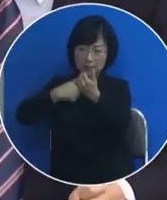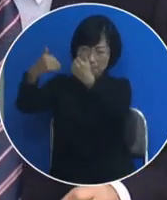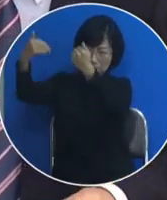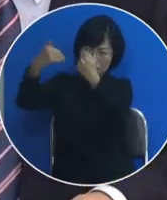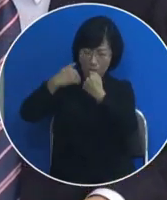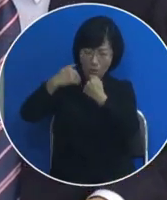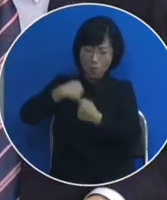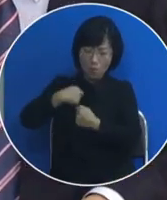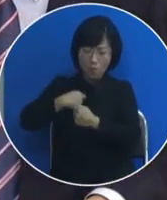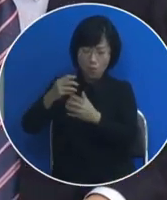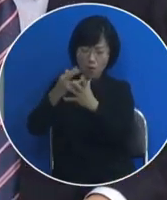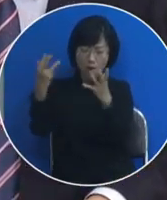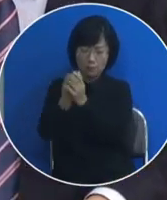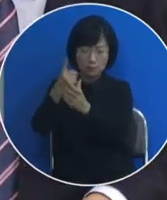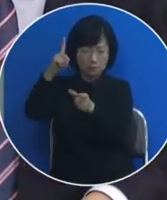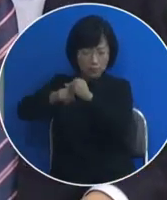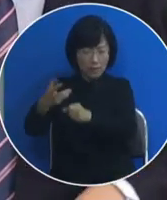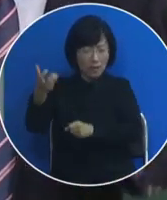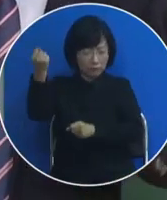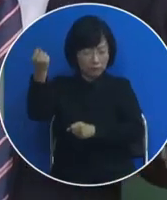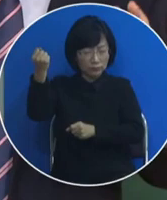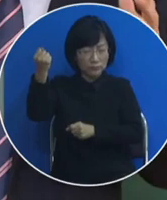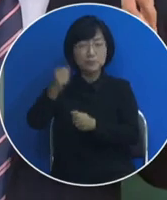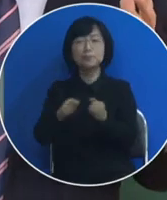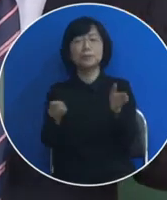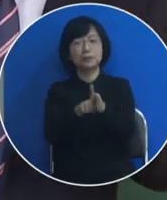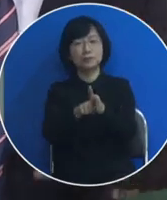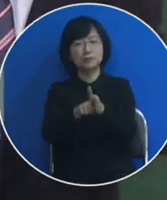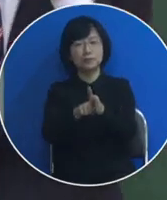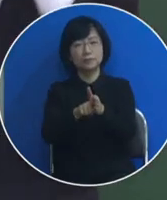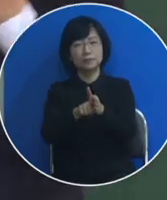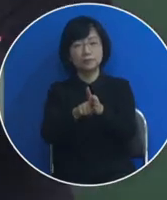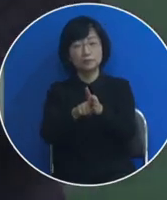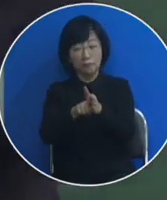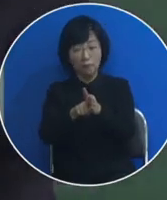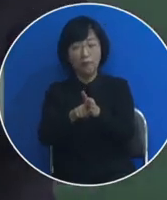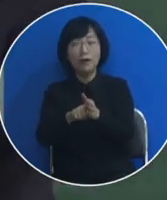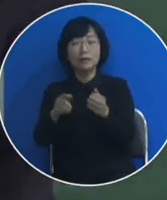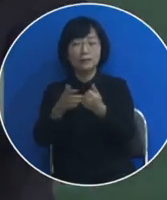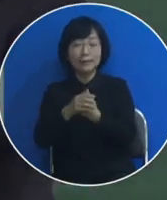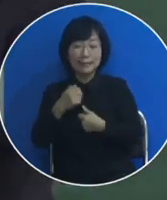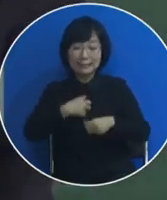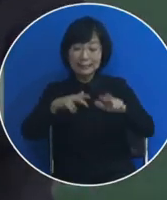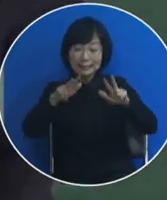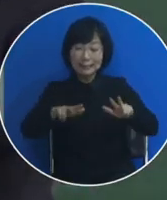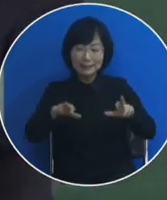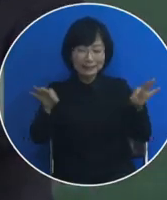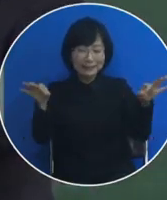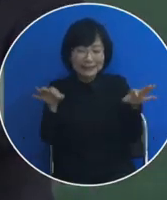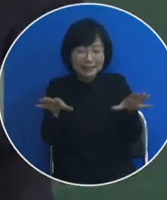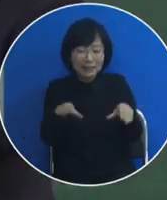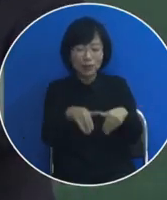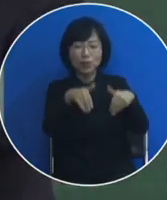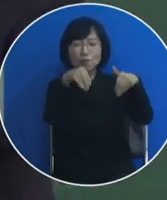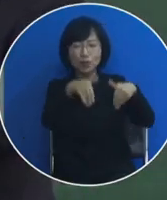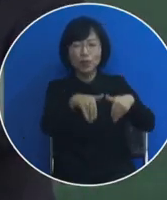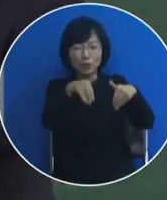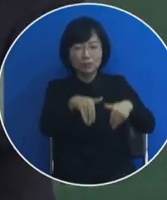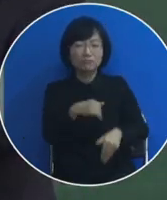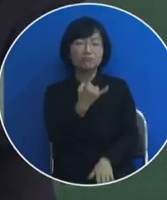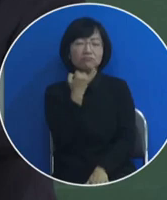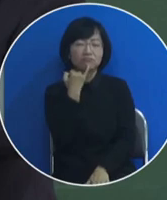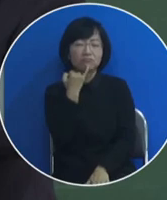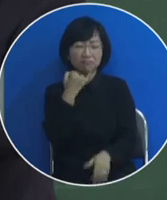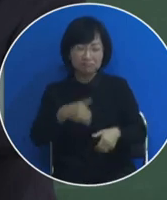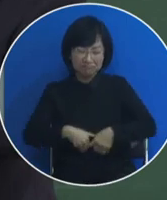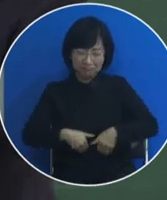was with him and he saw where God's absolute goal was. 그렇다면 잠시 노예로 가는 거 상관없어요. If that is so, then momentarily going as a